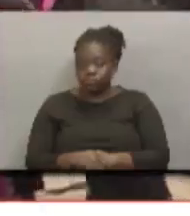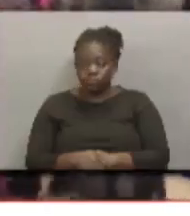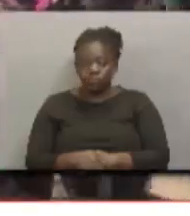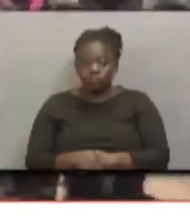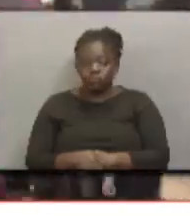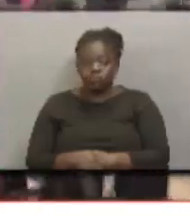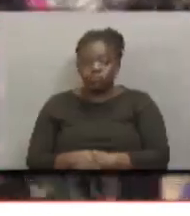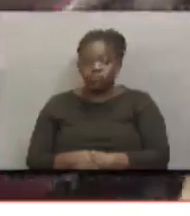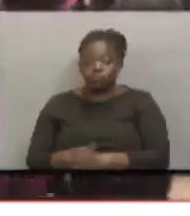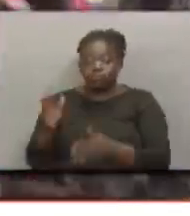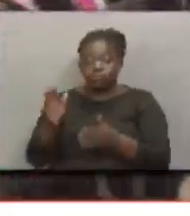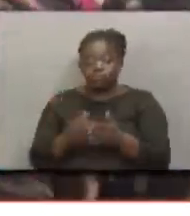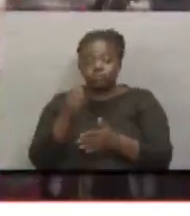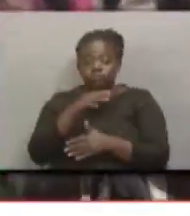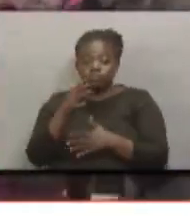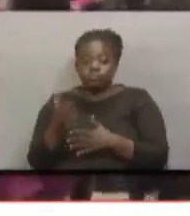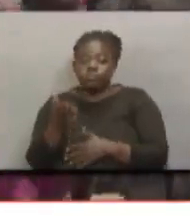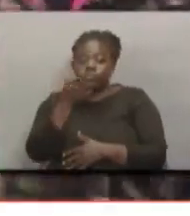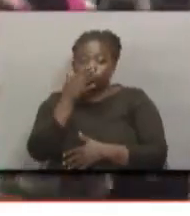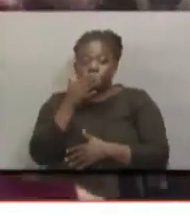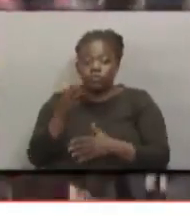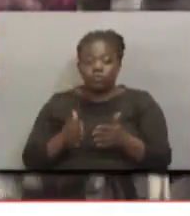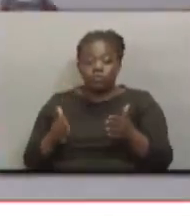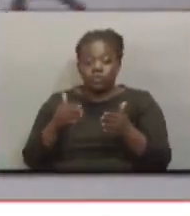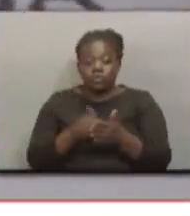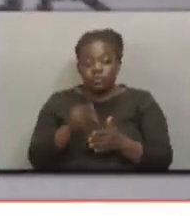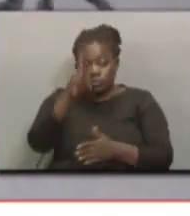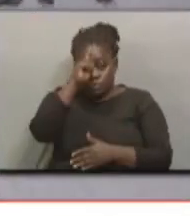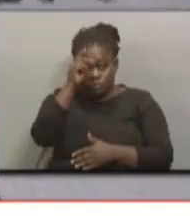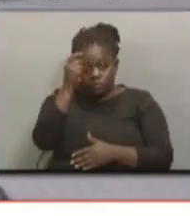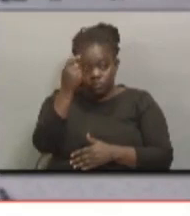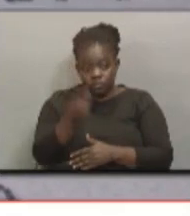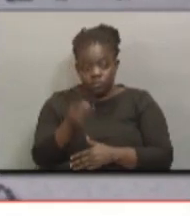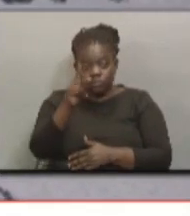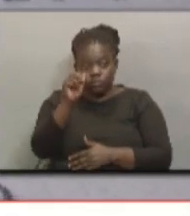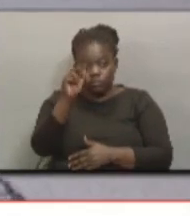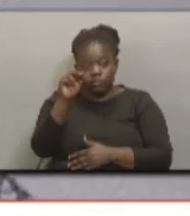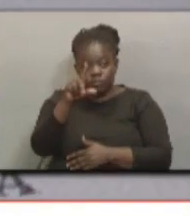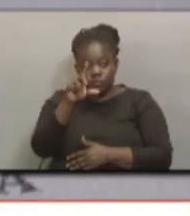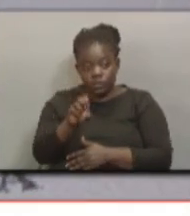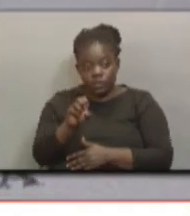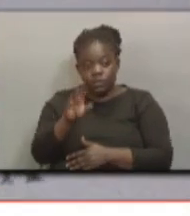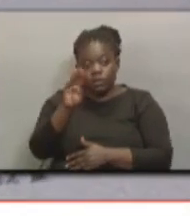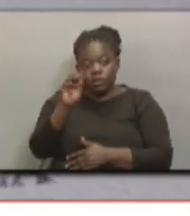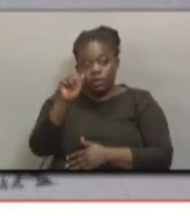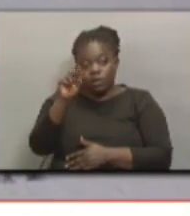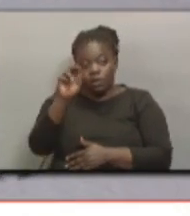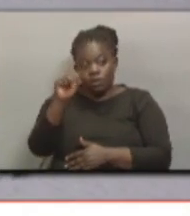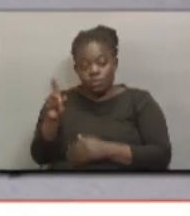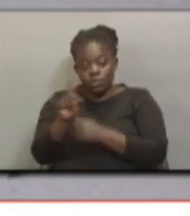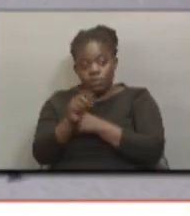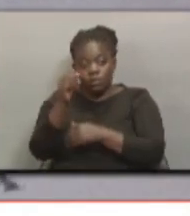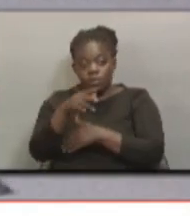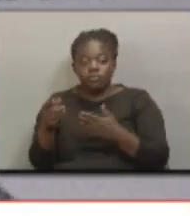Ennyimba n'emizira bisanikidde ekyalo kye Nakasongola Village 1 mu ggombolola y'ekale e Kabong District oluvannyuma lw'omusumba wa Lubagamira